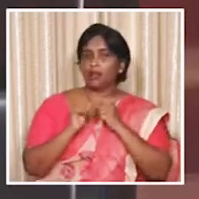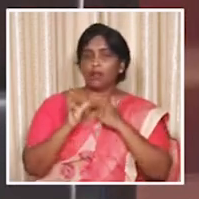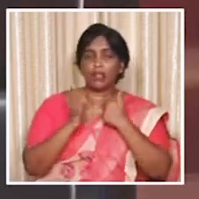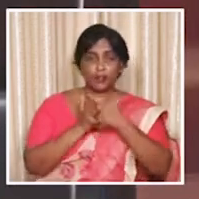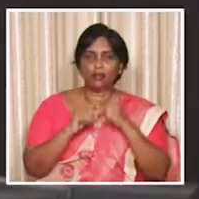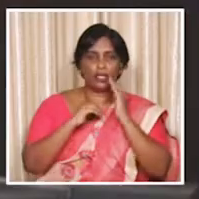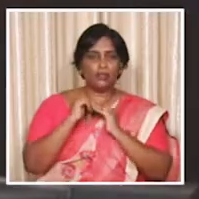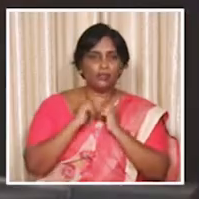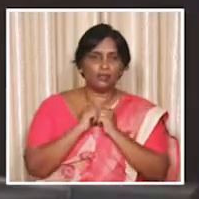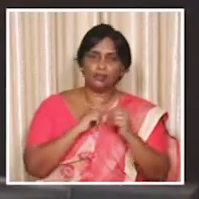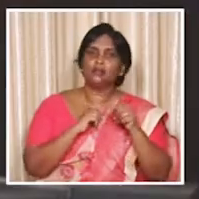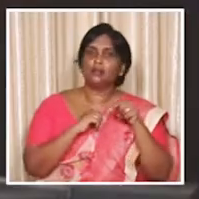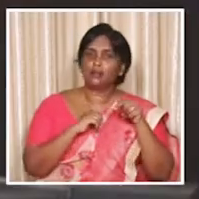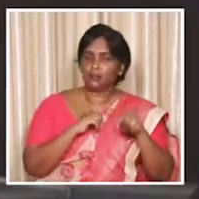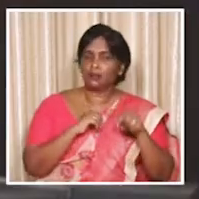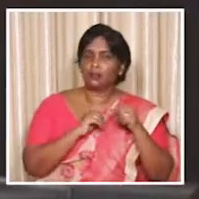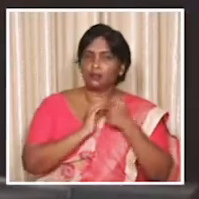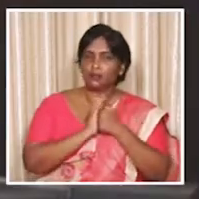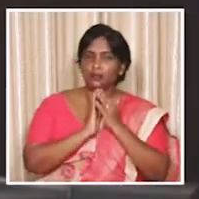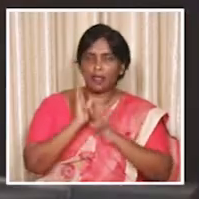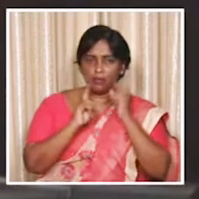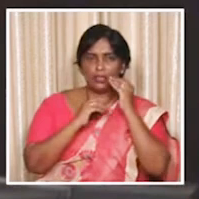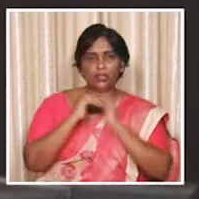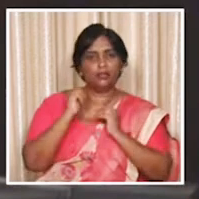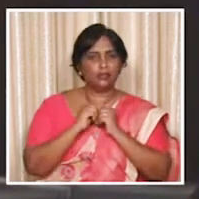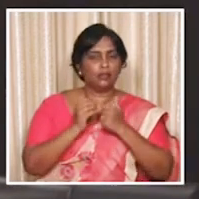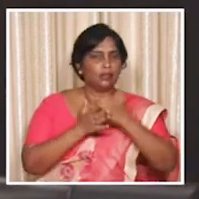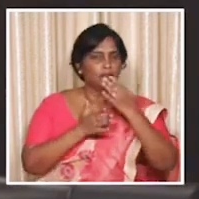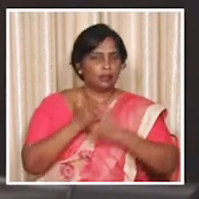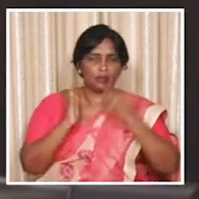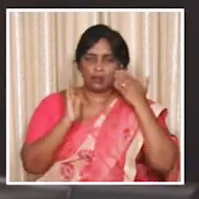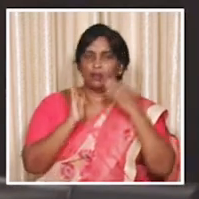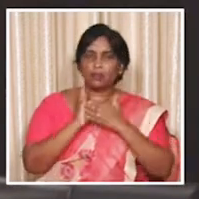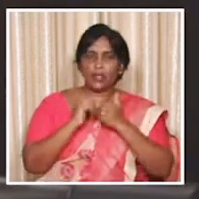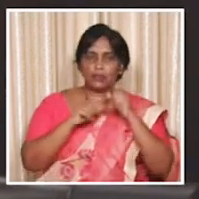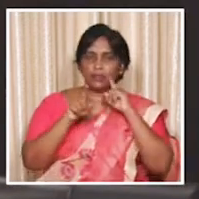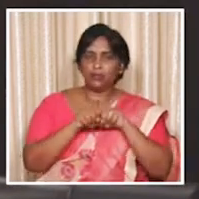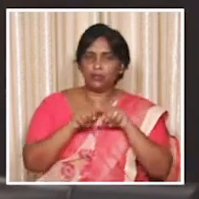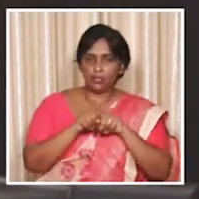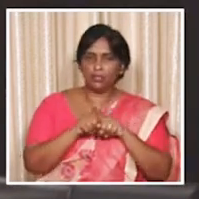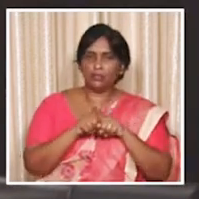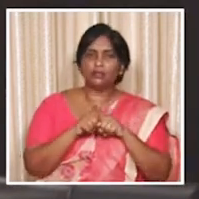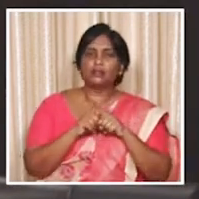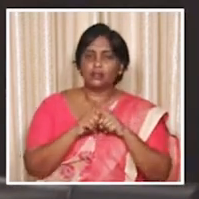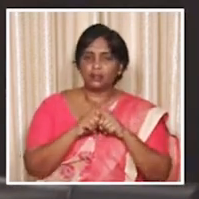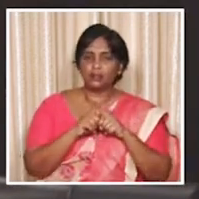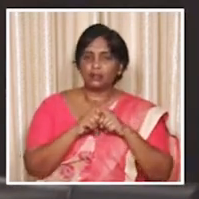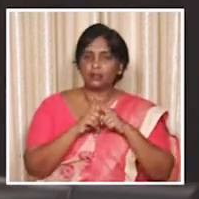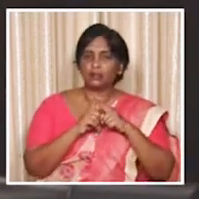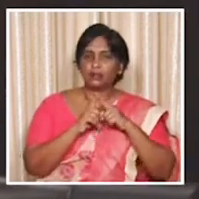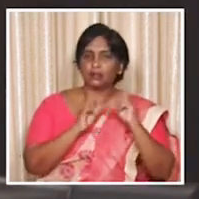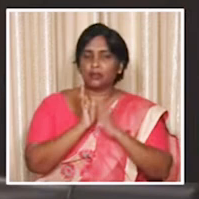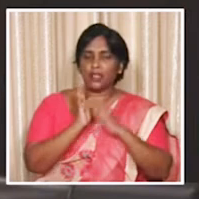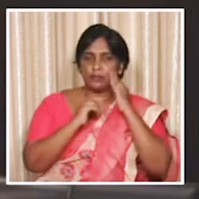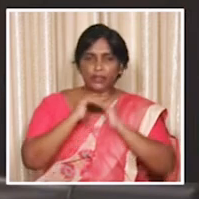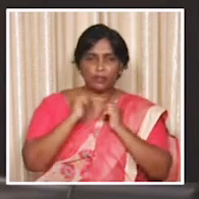ගේන්නේ කවදාද කියලා අමාත්‍යතුමනි චිත්‍රසිරී වාර්තාව පමණක් නෙවෙයි චිත්‍රසිරී වාර්තාවට අදාළව තවත් අපි කරුණු එකතු කරනවා ඒ